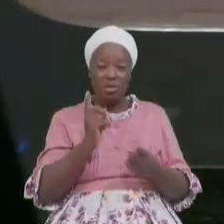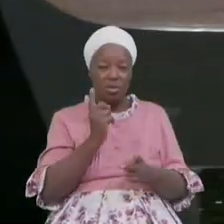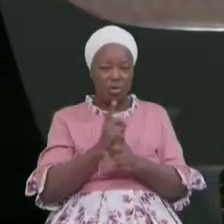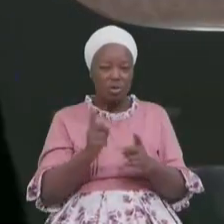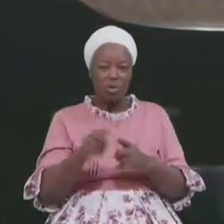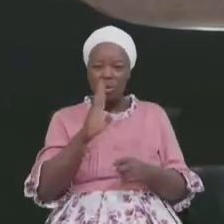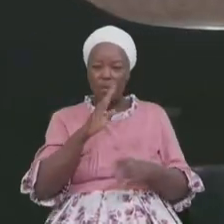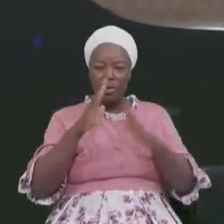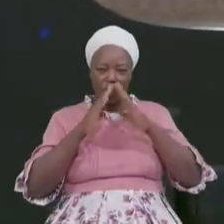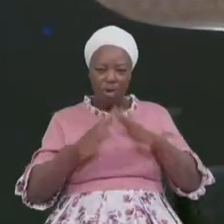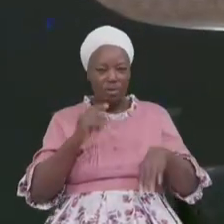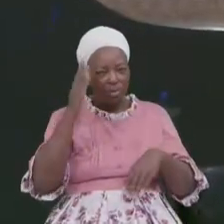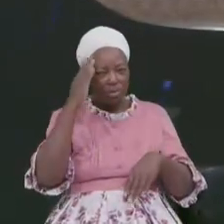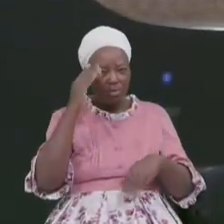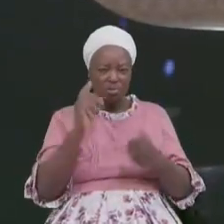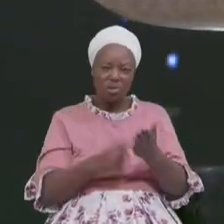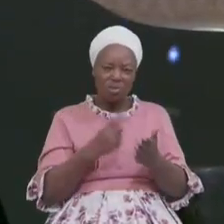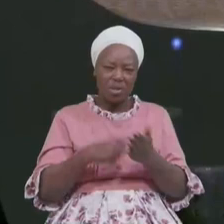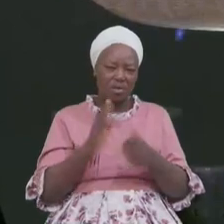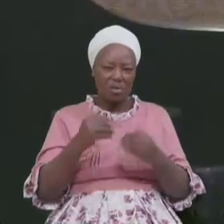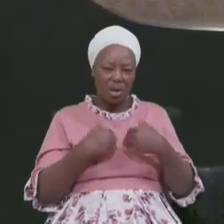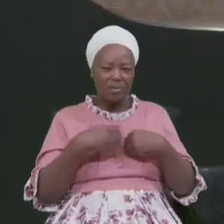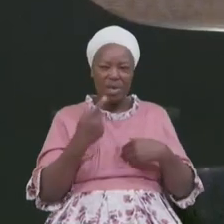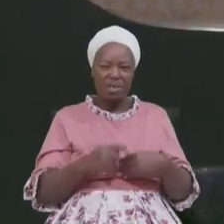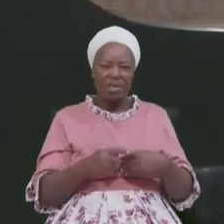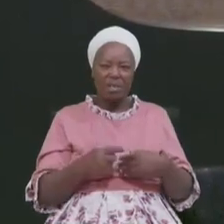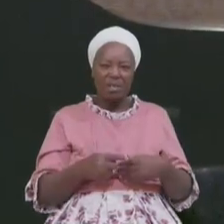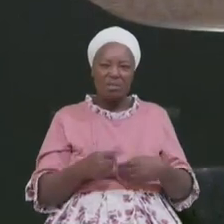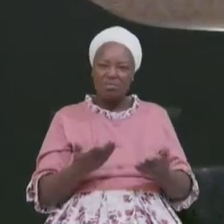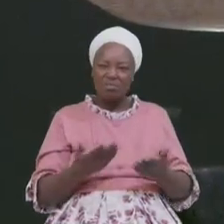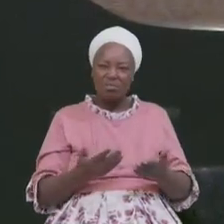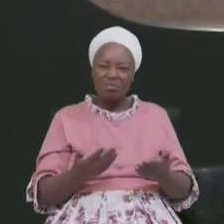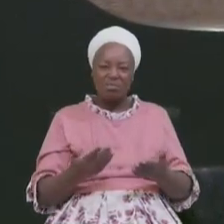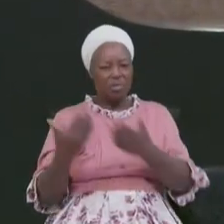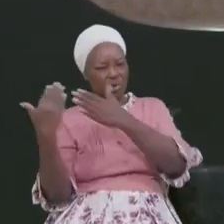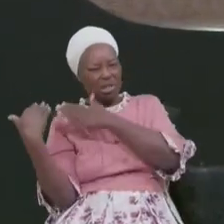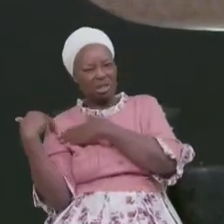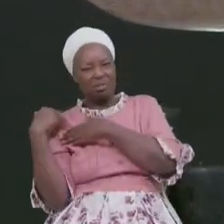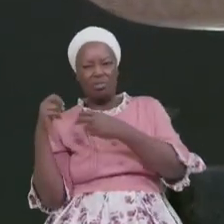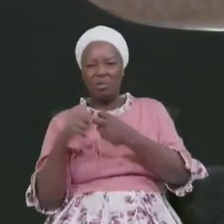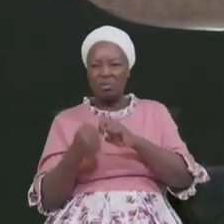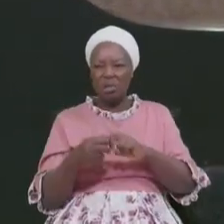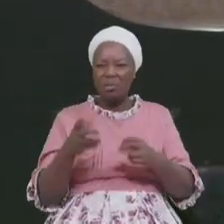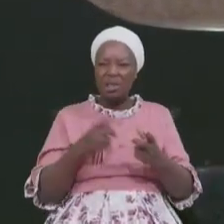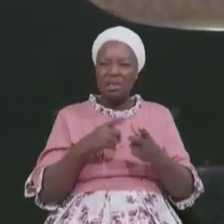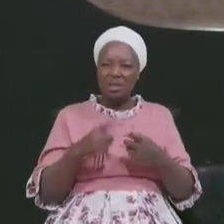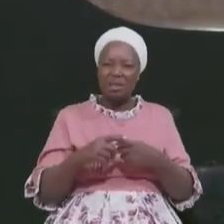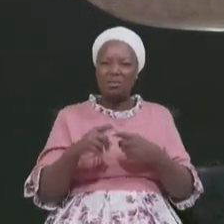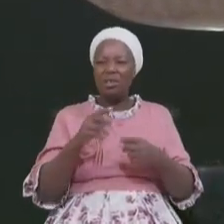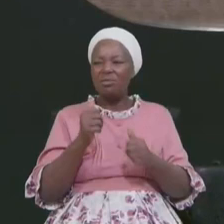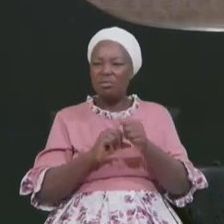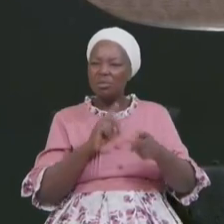Parfois. Si vous avez un fardeau, plus vous parlez de ce fardeau, plus ce fardeau devient